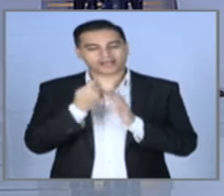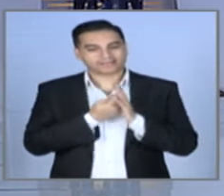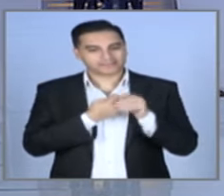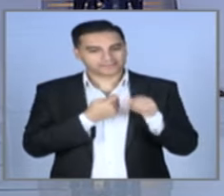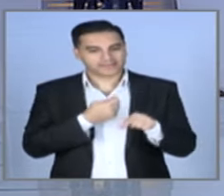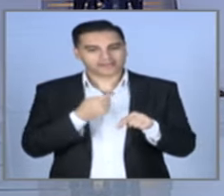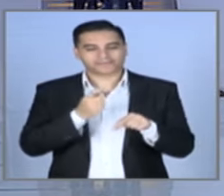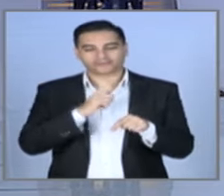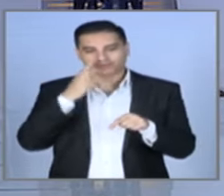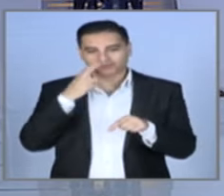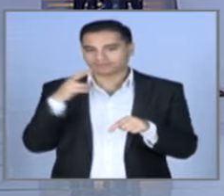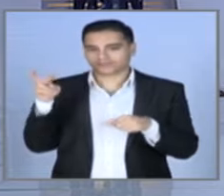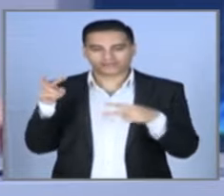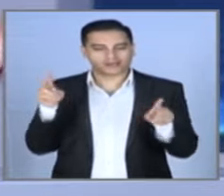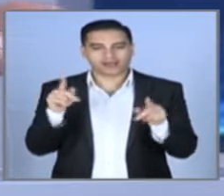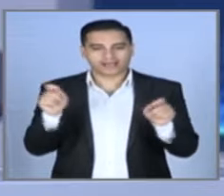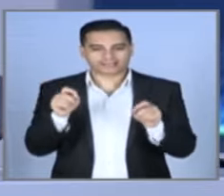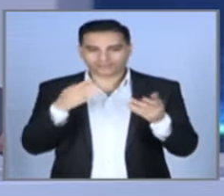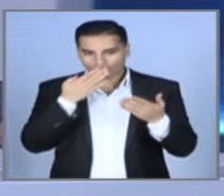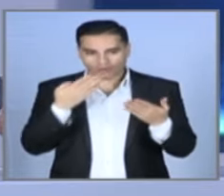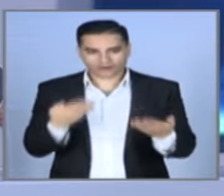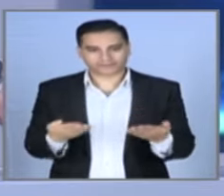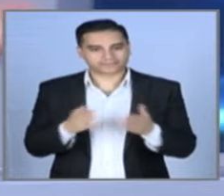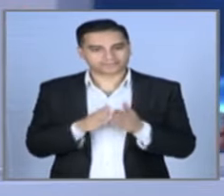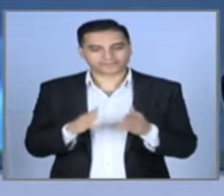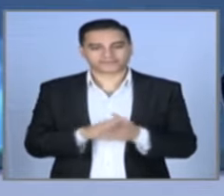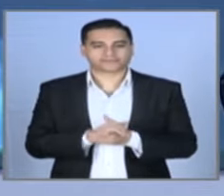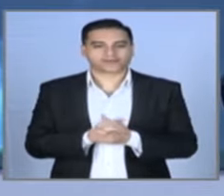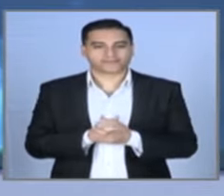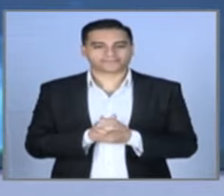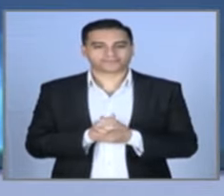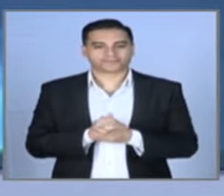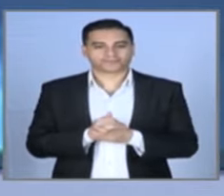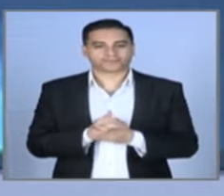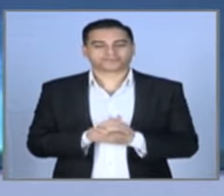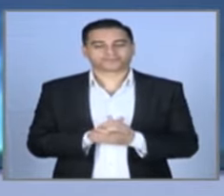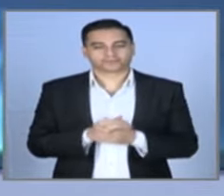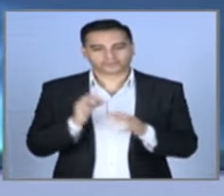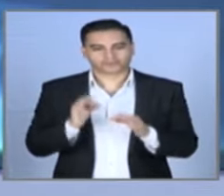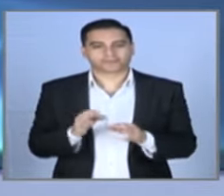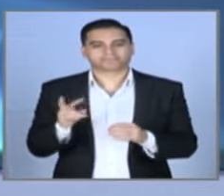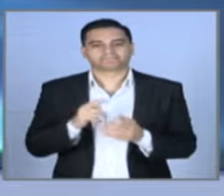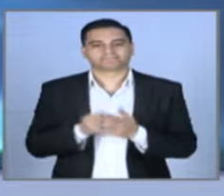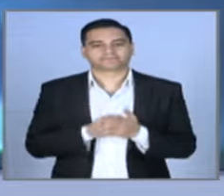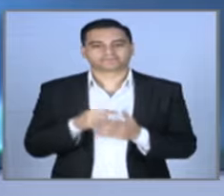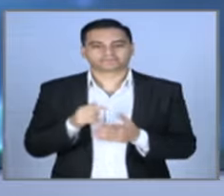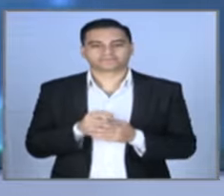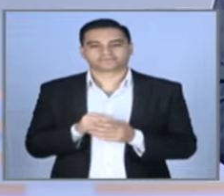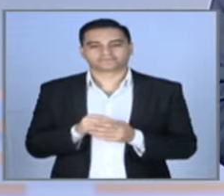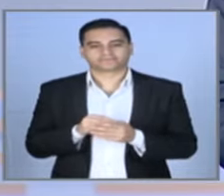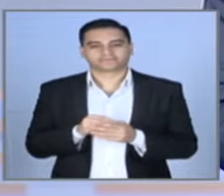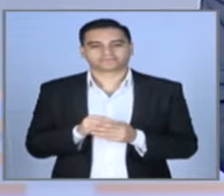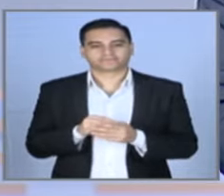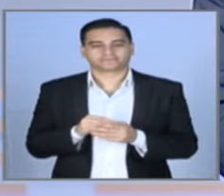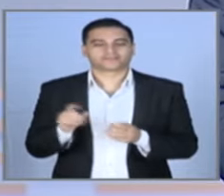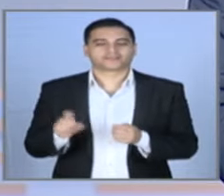هنا ومش هتبص ورا. انا عايز الإجابة هنا. الإجابة هنا. بالظبط كده. اتفقنا؟ خلاص